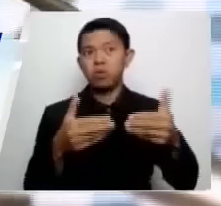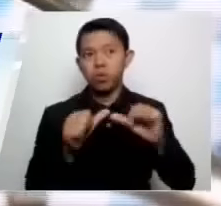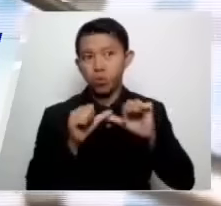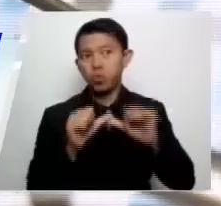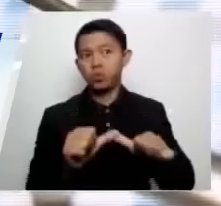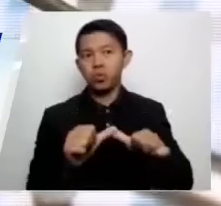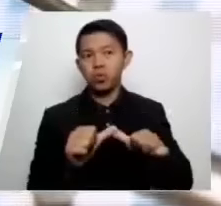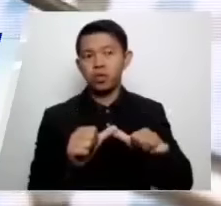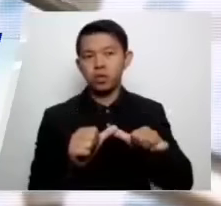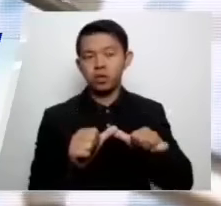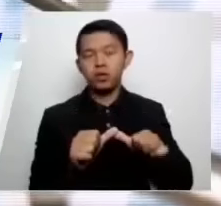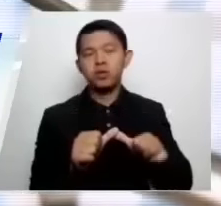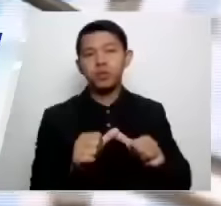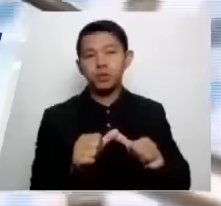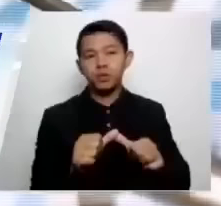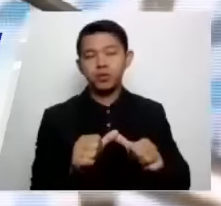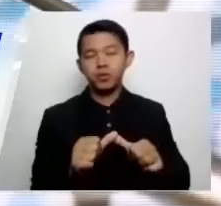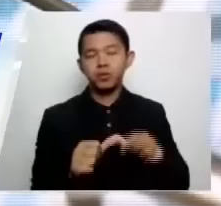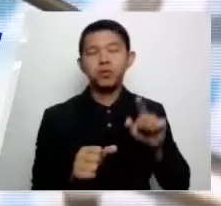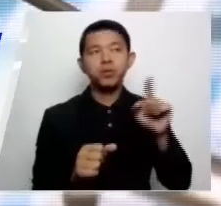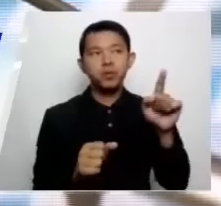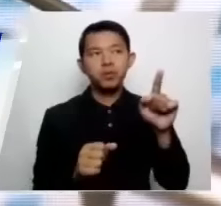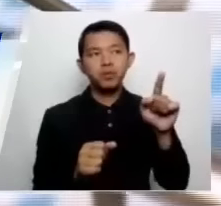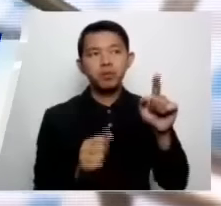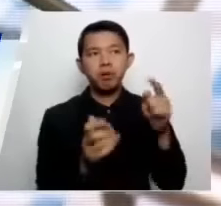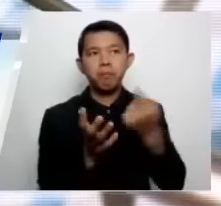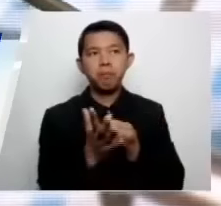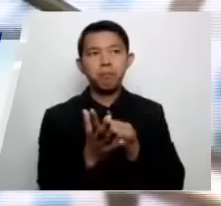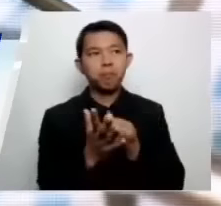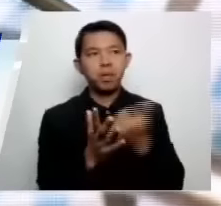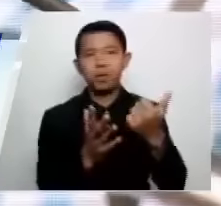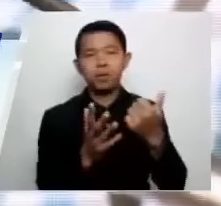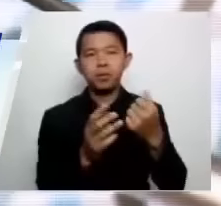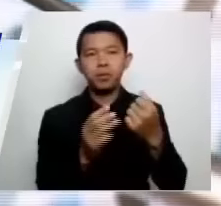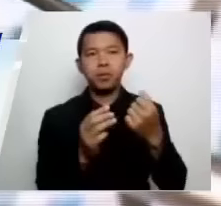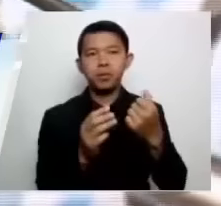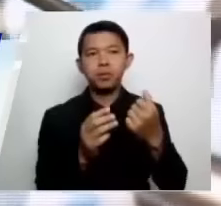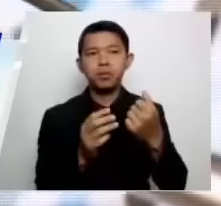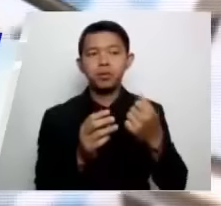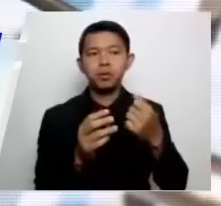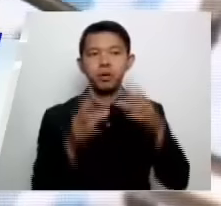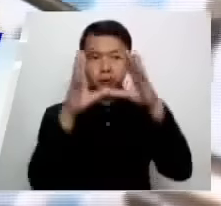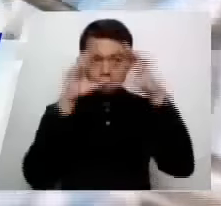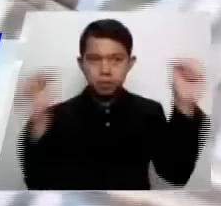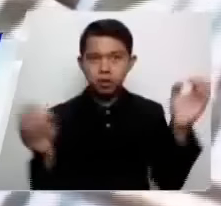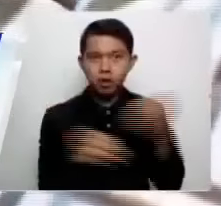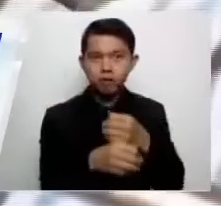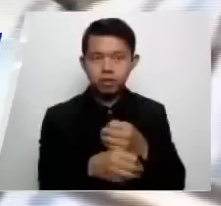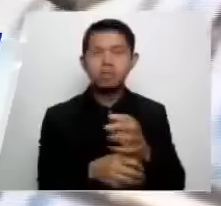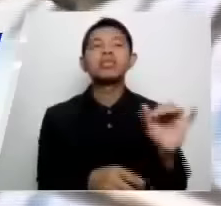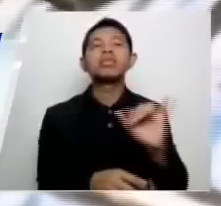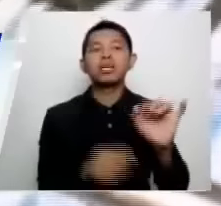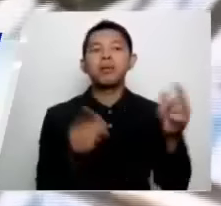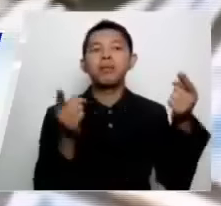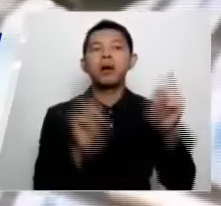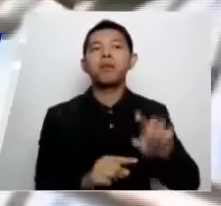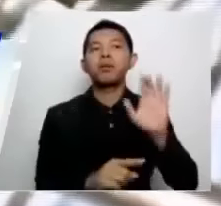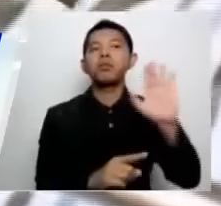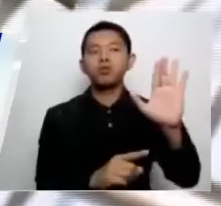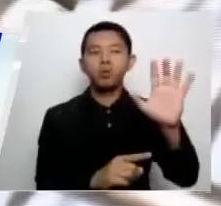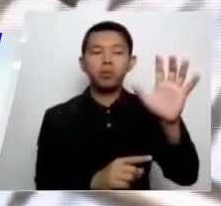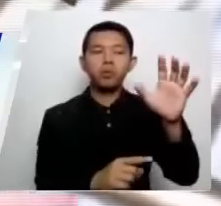lalabas ka ng Malacañang kagaya noong panahon na pinalayas ka. Ikaw, Mr.